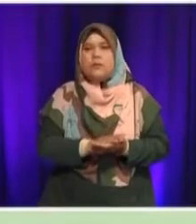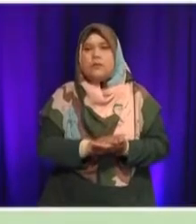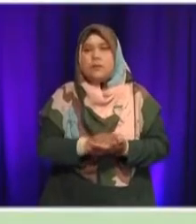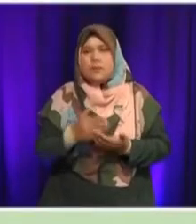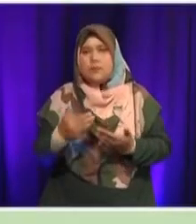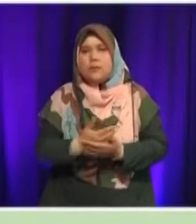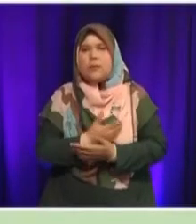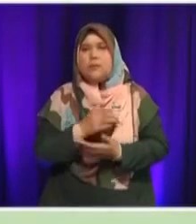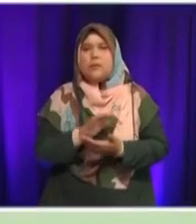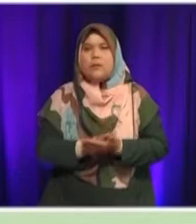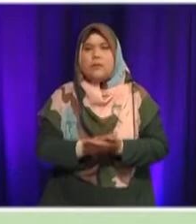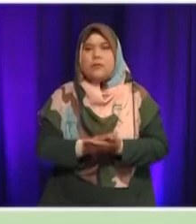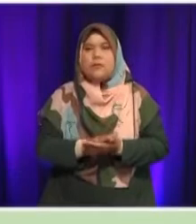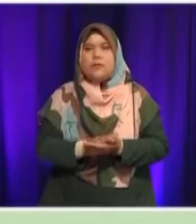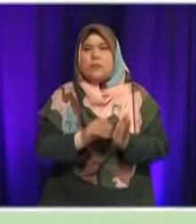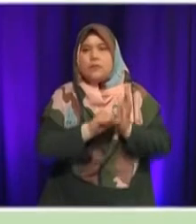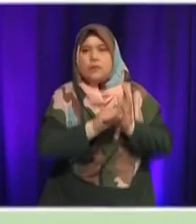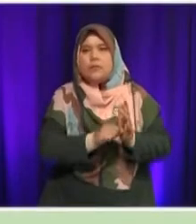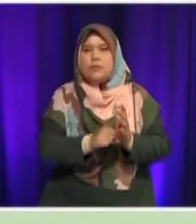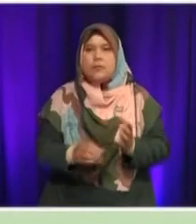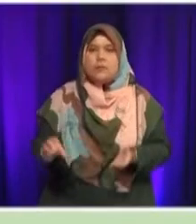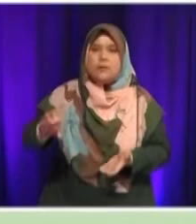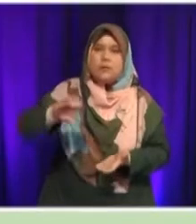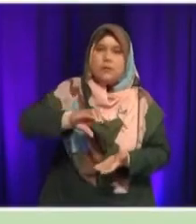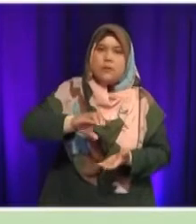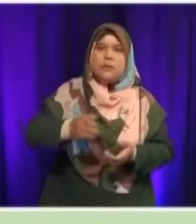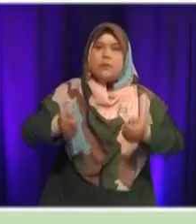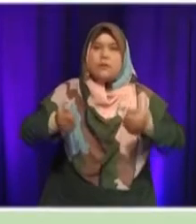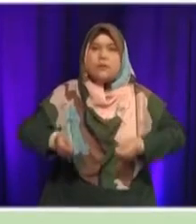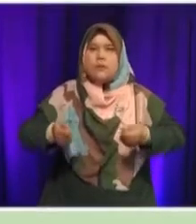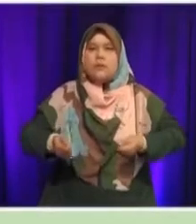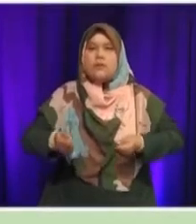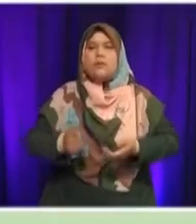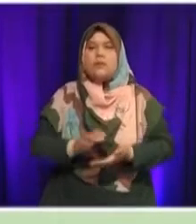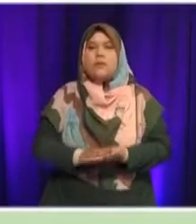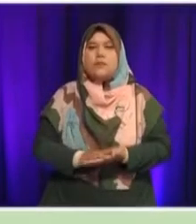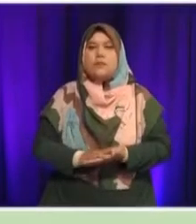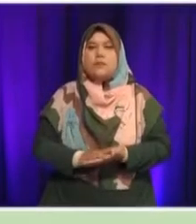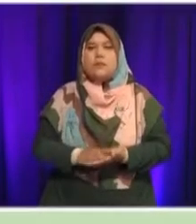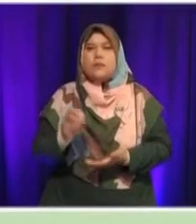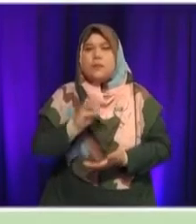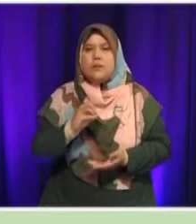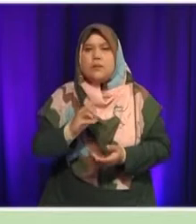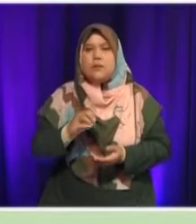sedihkan acuan tuang ke dalam acuan hentak dengan kuat betul